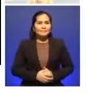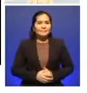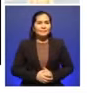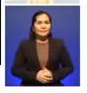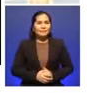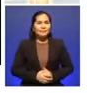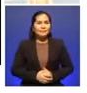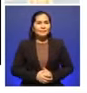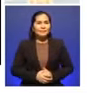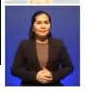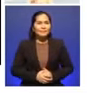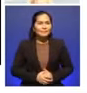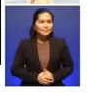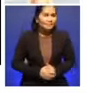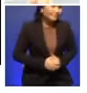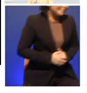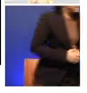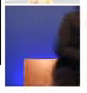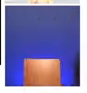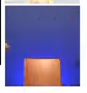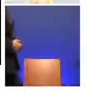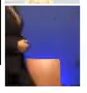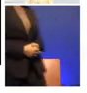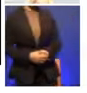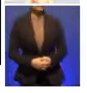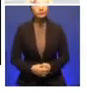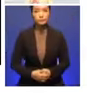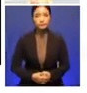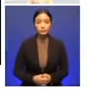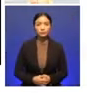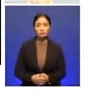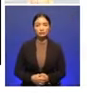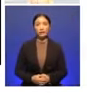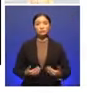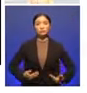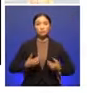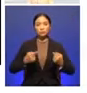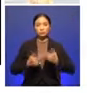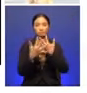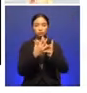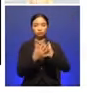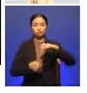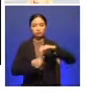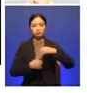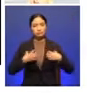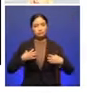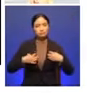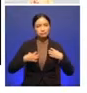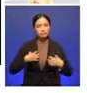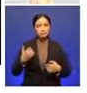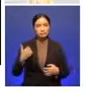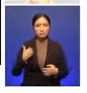ากลัวตรงนี้เนี่ยมันก็ยังไม่สำคัญเท่ากับว่ามันการทำให้ชีวิตในเรือนจำเนี่ยนะคะมันมีความทุกข์ทรม